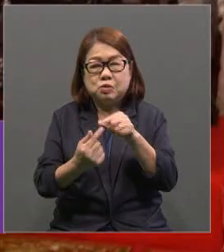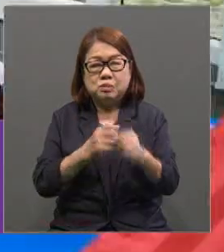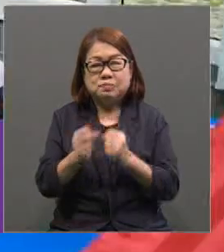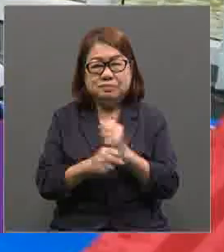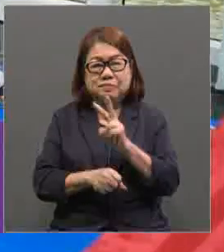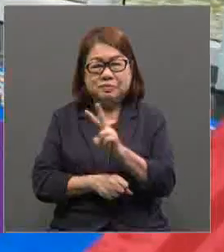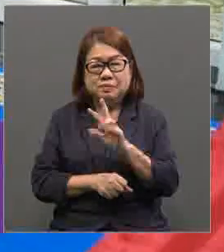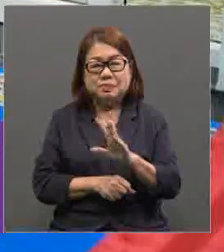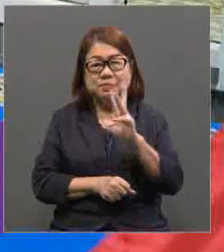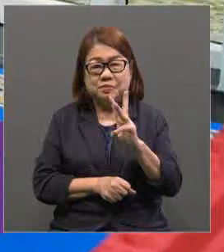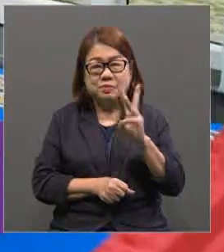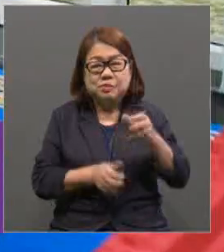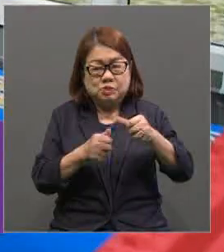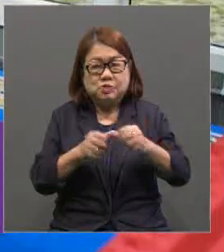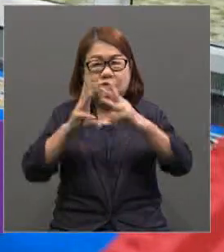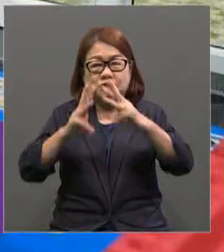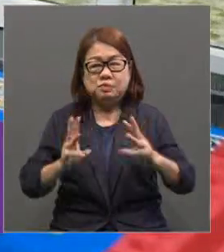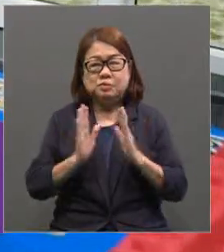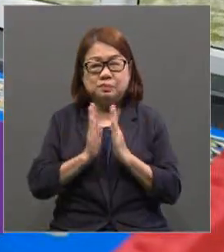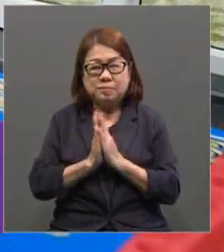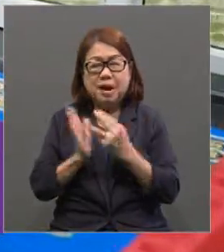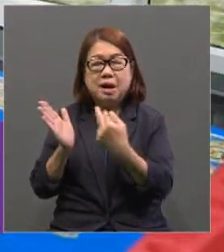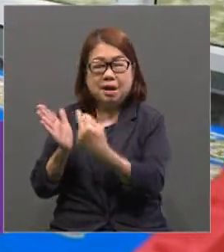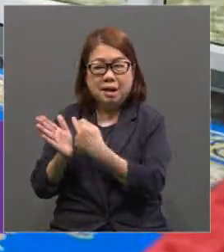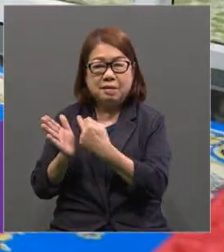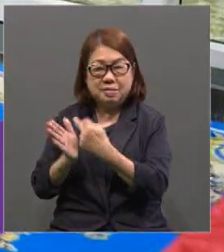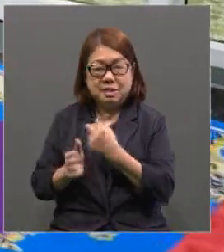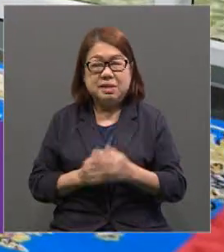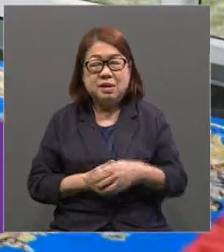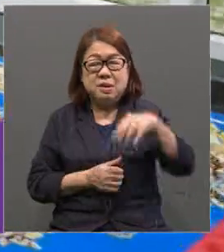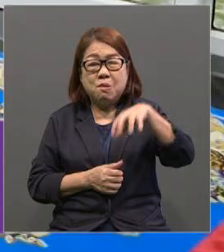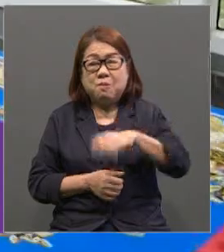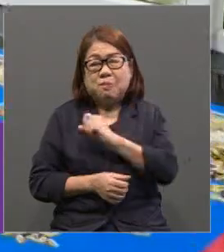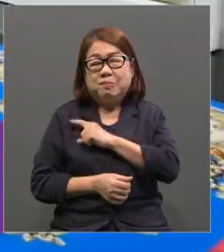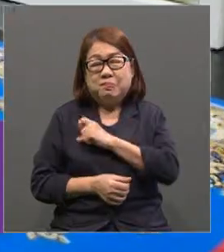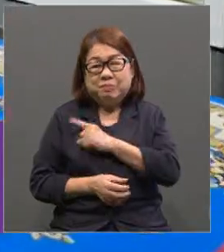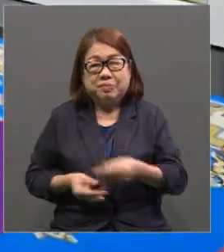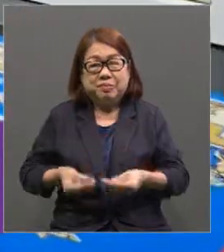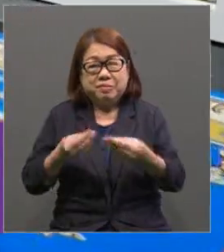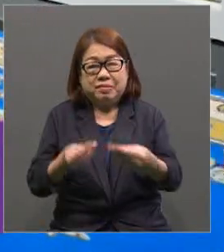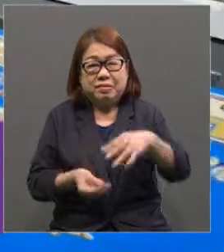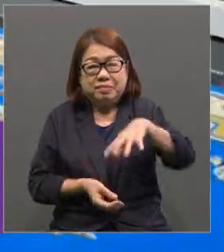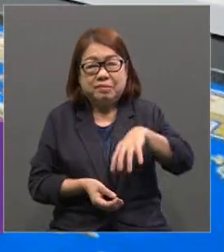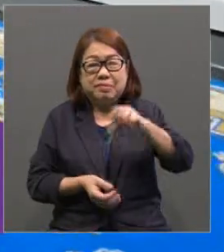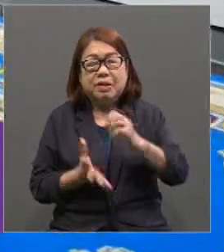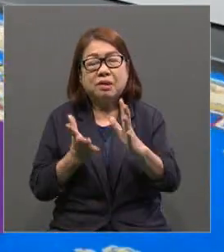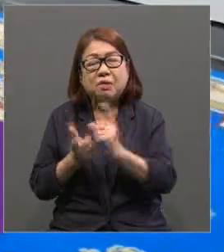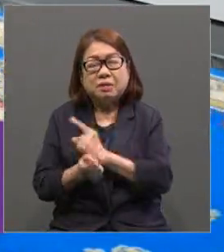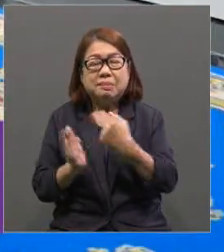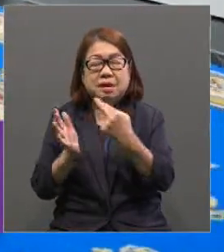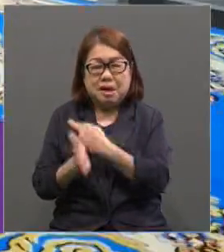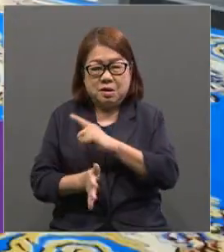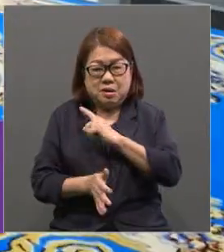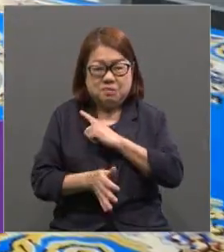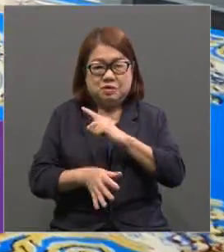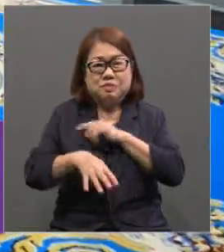2566ที่วัดอมรินทรารามจังหวัดราชบุรีซึ่งกรมการศาสนาก็มอบหมายให้ทางสำนักงานวัฒนธรรมจังหวัดราชบุรีจัดขึ้น